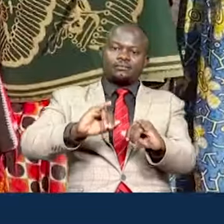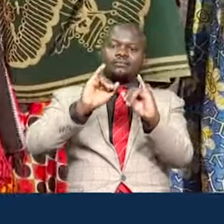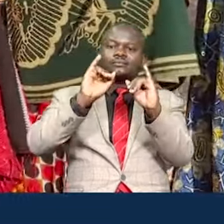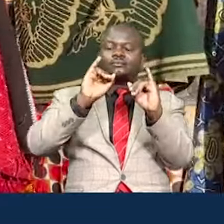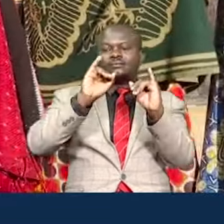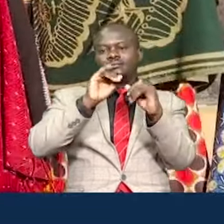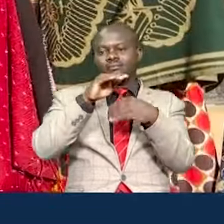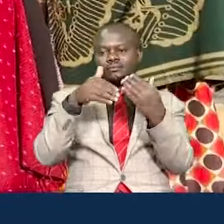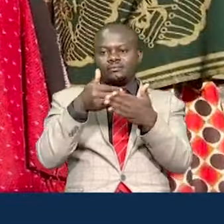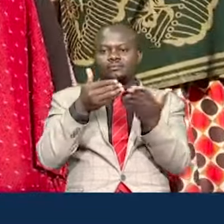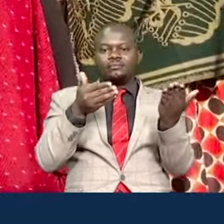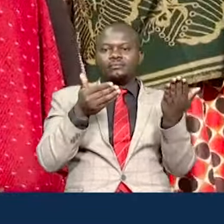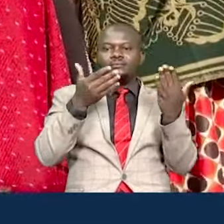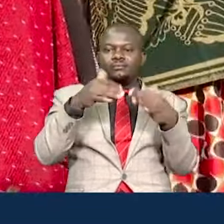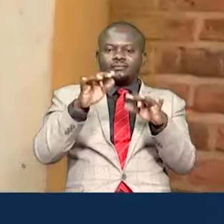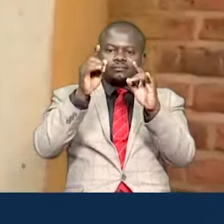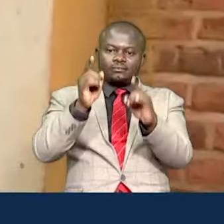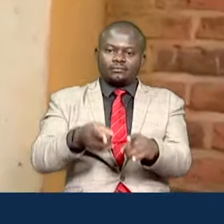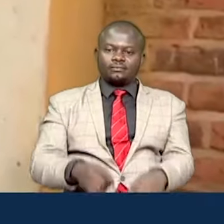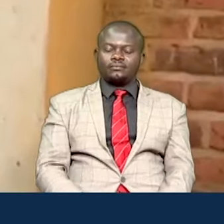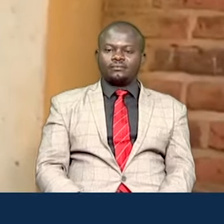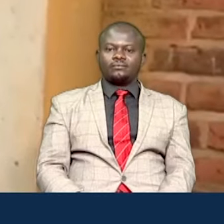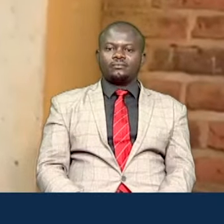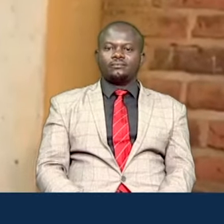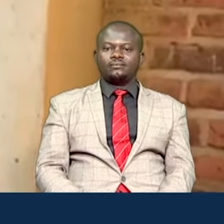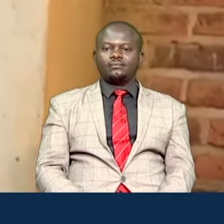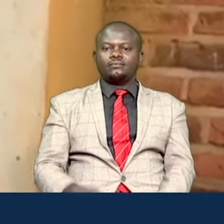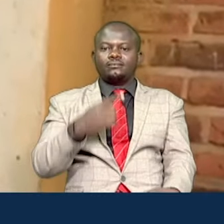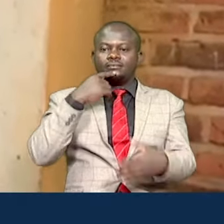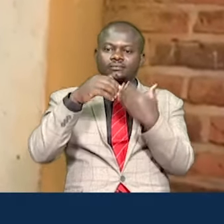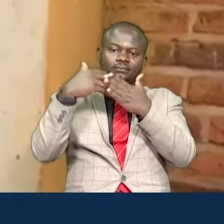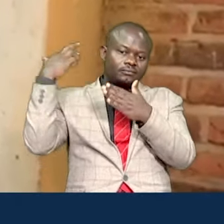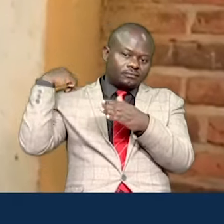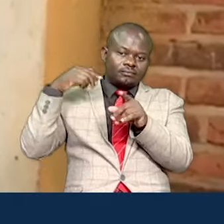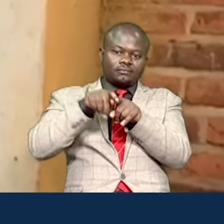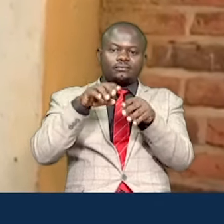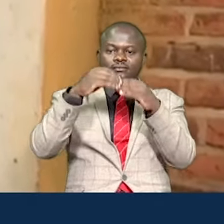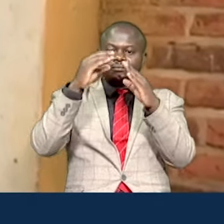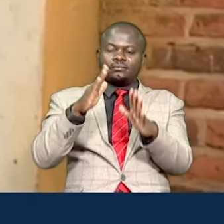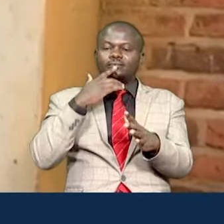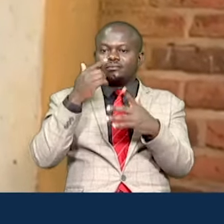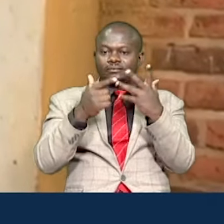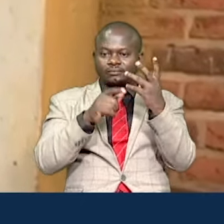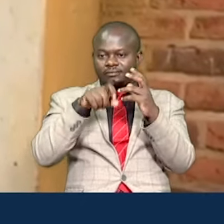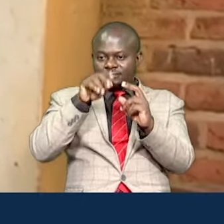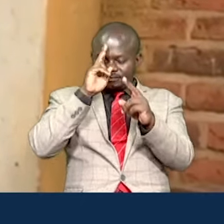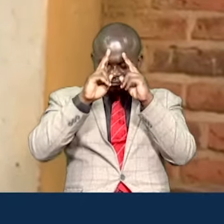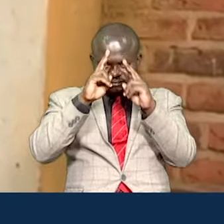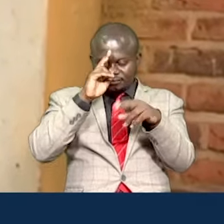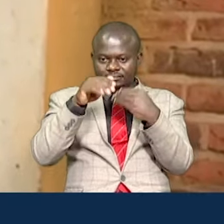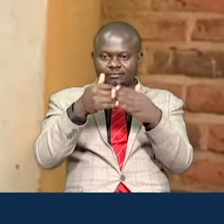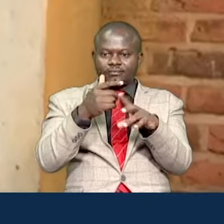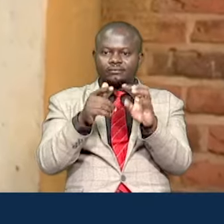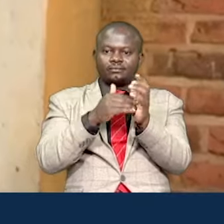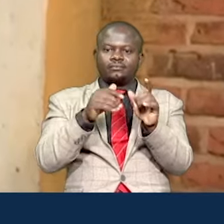imigabo n'imigambi baba barabagejejeho hari inshingano nk'umuyobozi hari ibyo agomba kubahiriza nayo